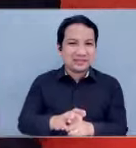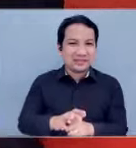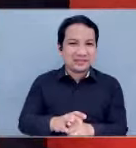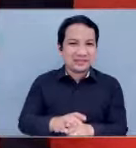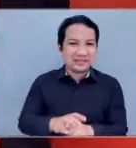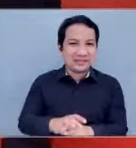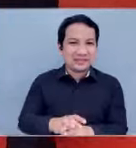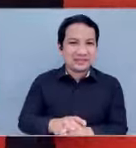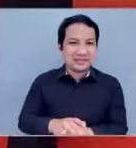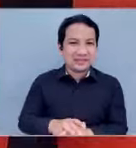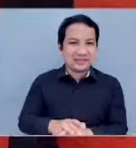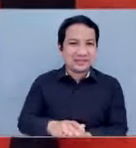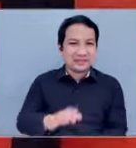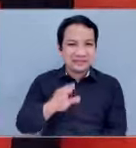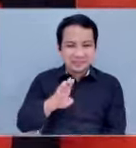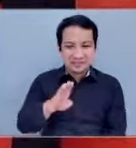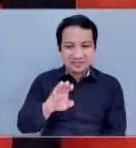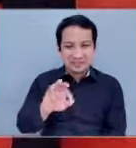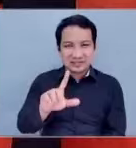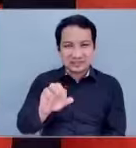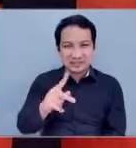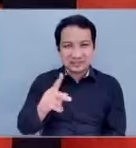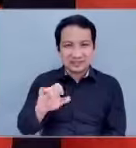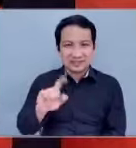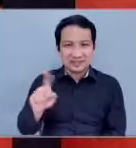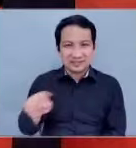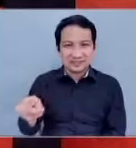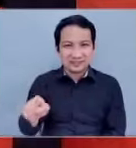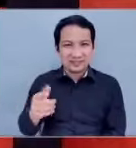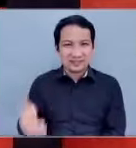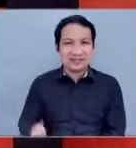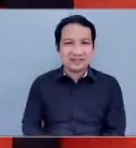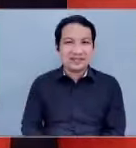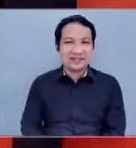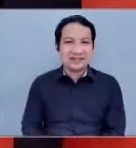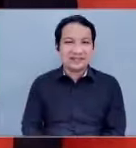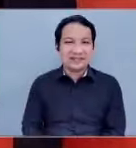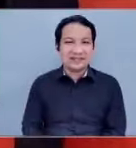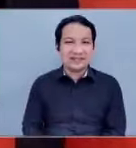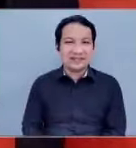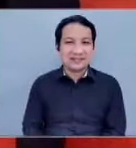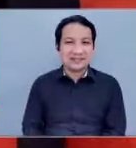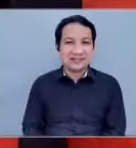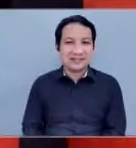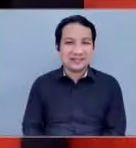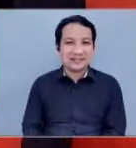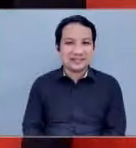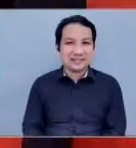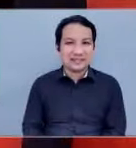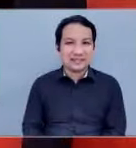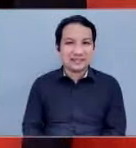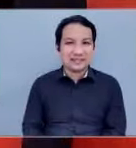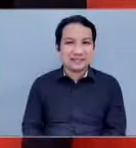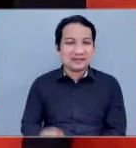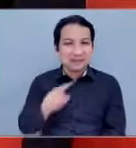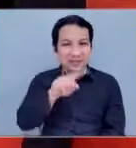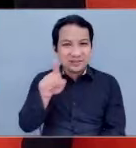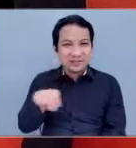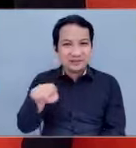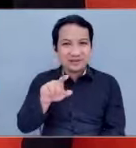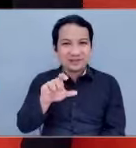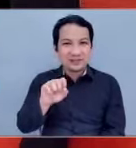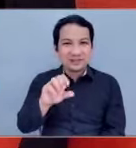Block Z. Block Z. Direct so, Mick. Direct Mick. Please, ha? Please. Ano, wait, why ikaw zombie gagawin o ikaw yung bumabaril?